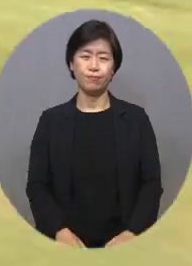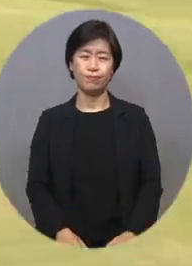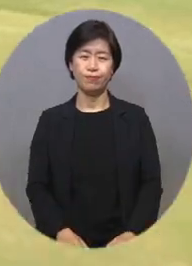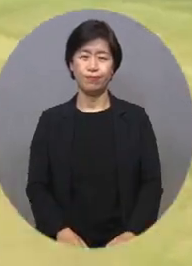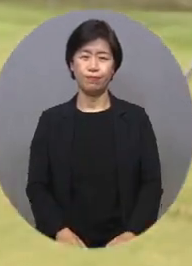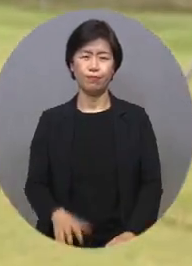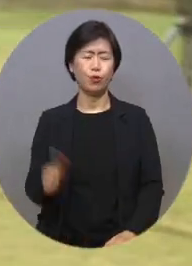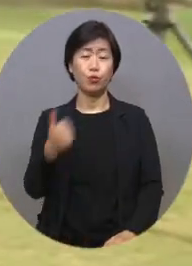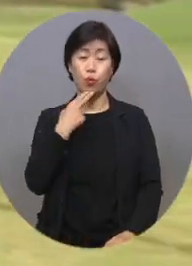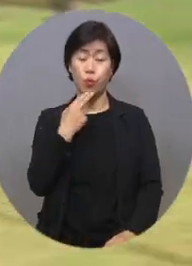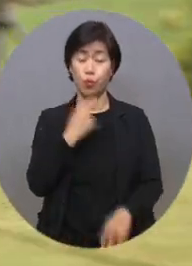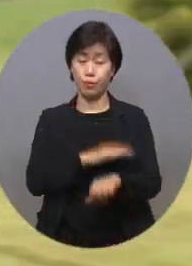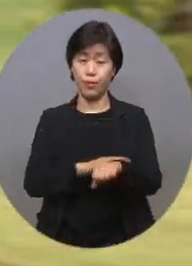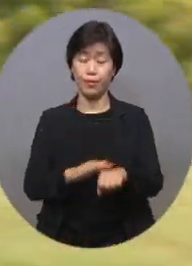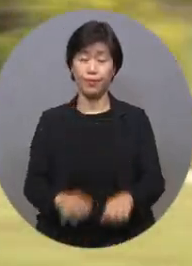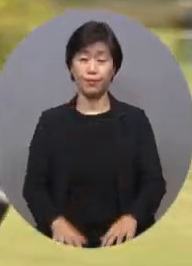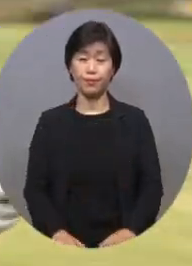됐어.